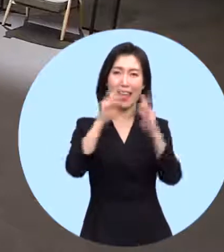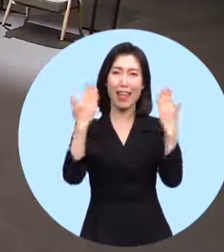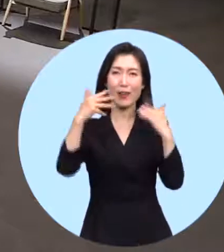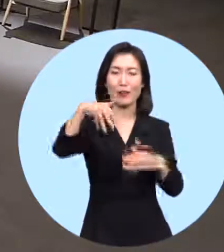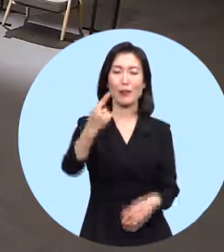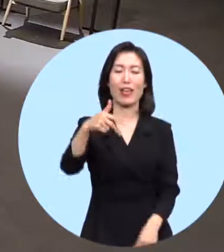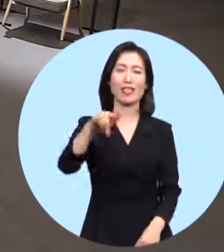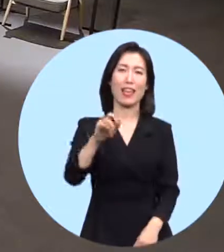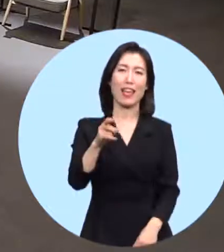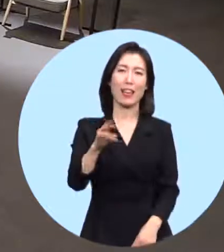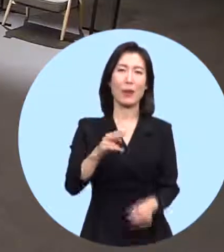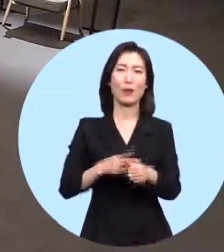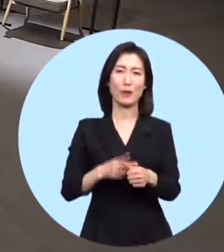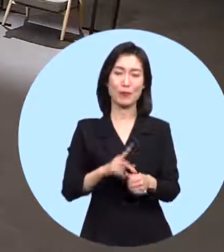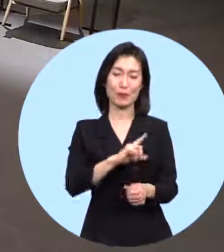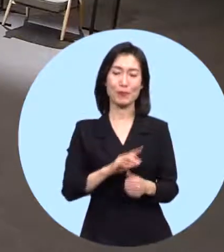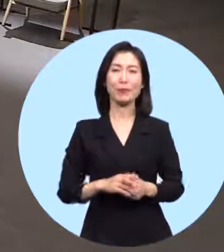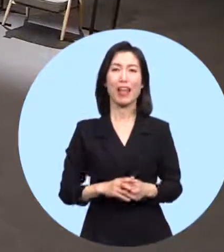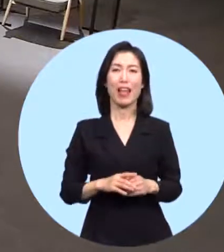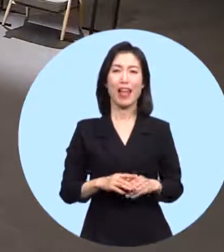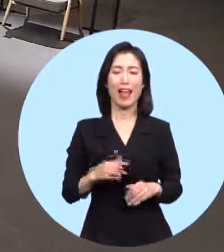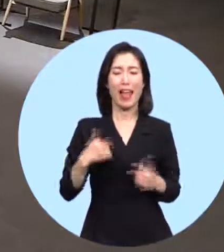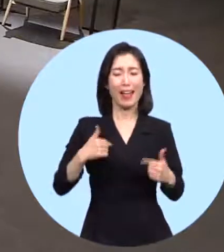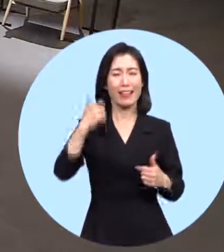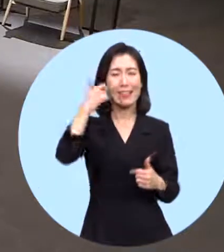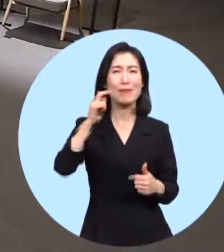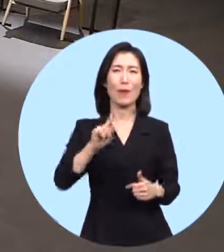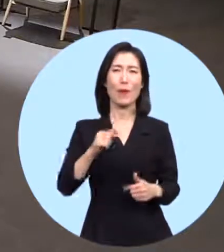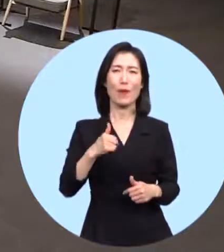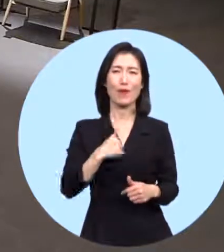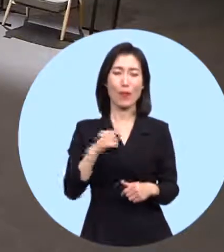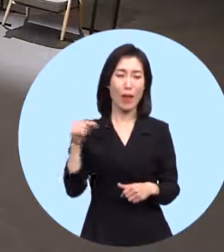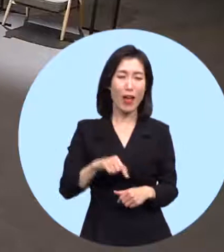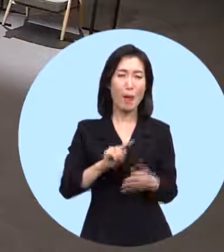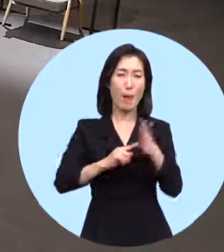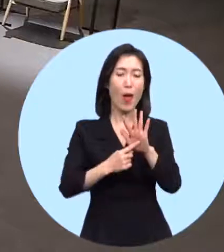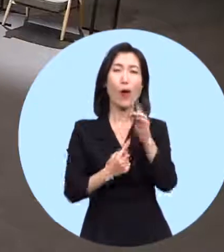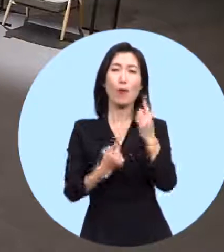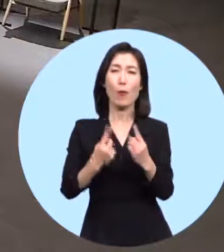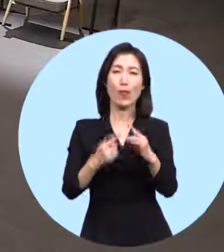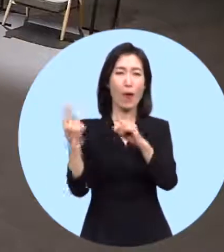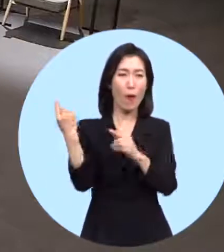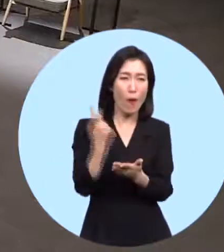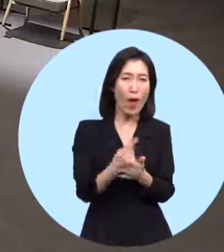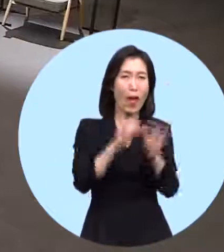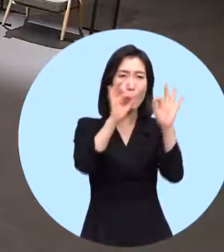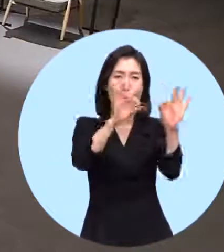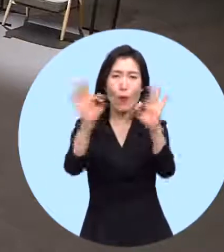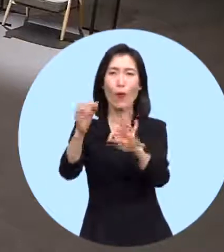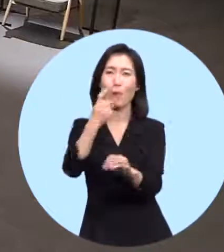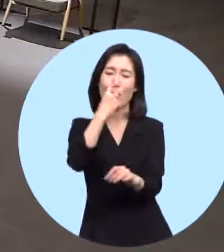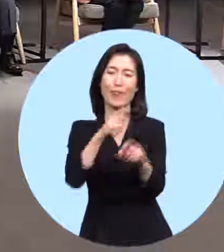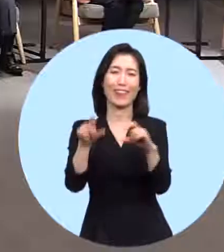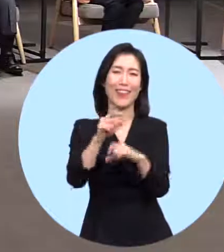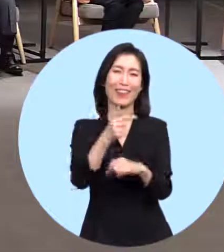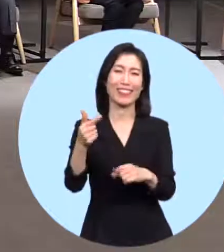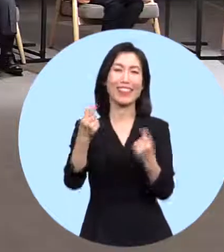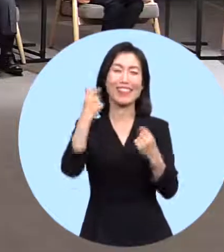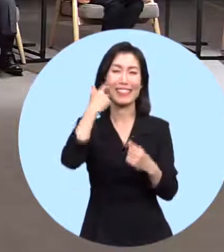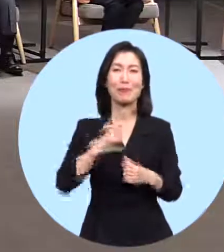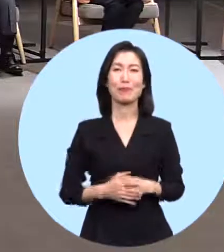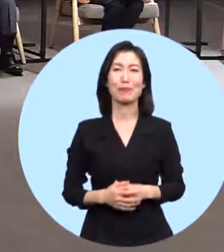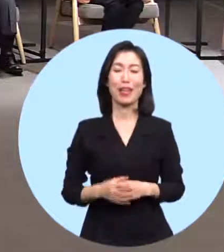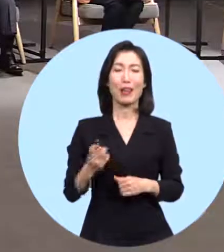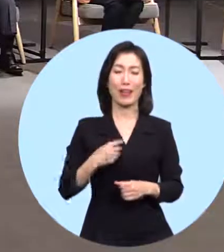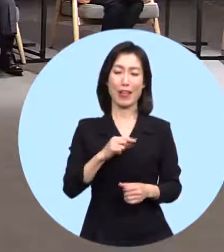최재현 교수입니다. 항상 느끼지만 제가 발표하는 것보다 와서 배우는 게 굉장히 많은 하루인 것 같습니다. 특히